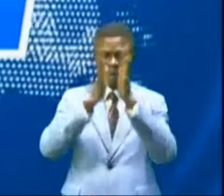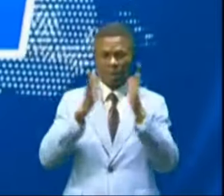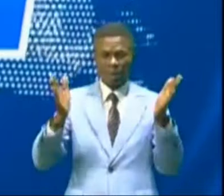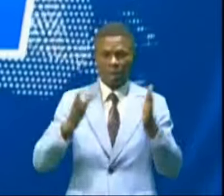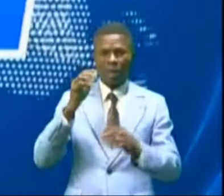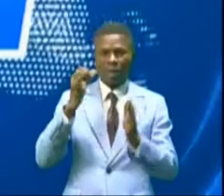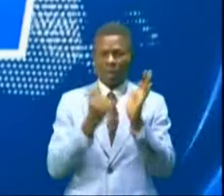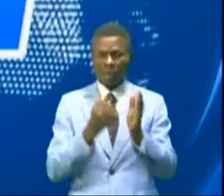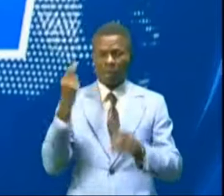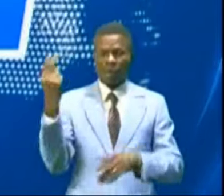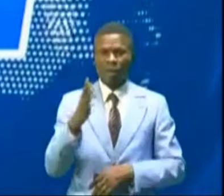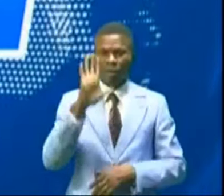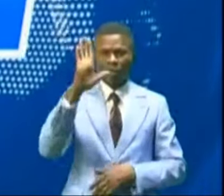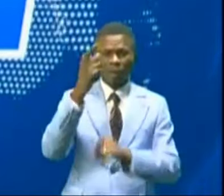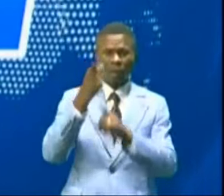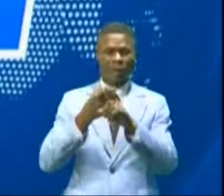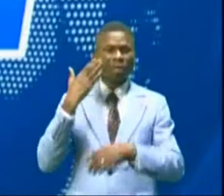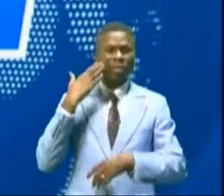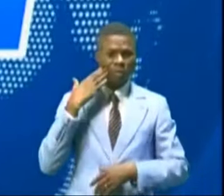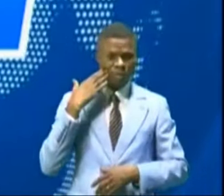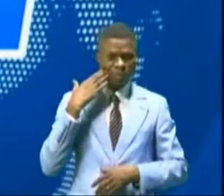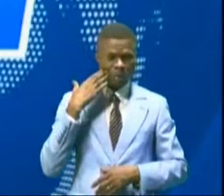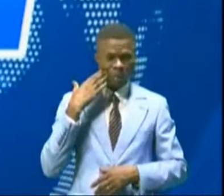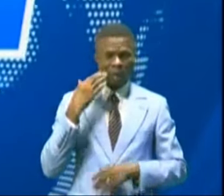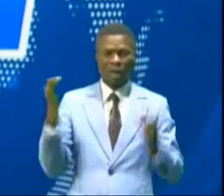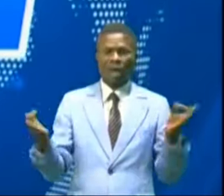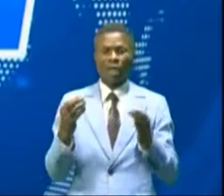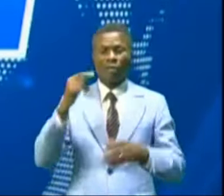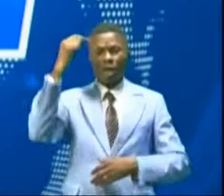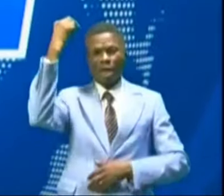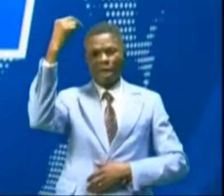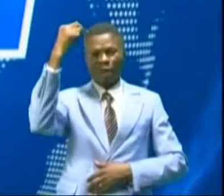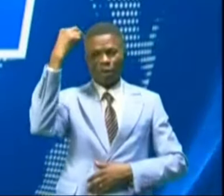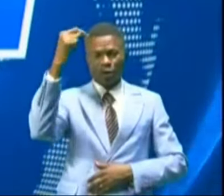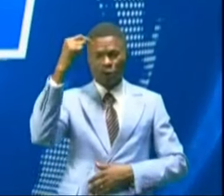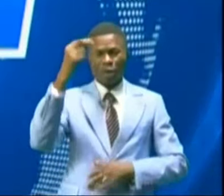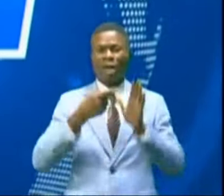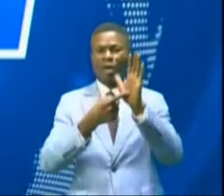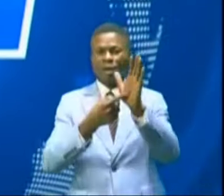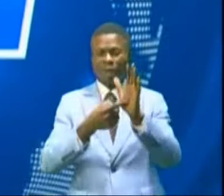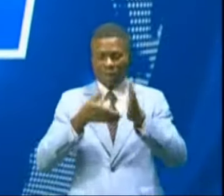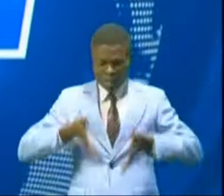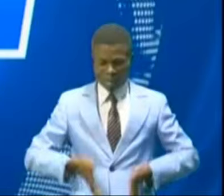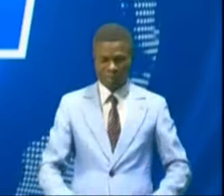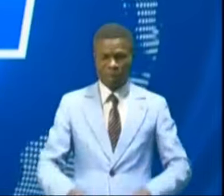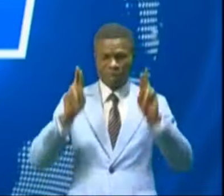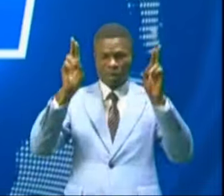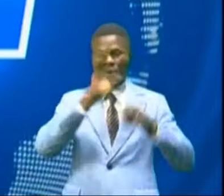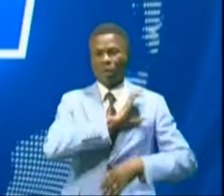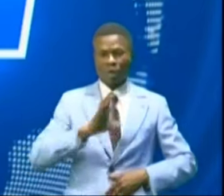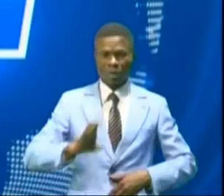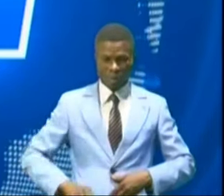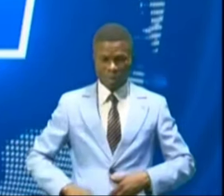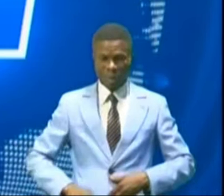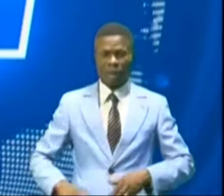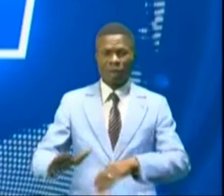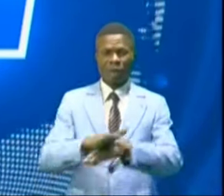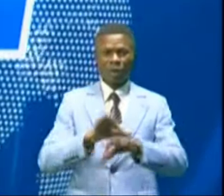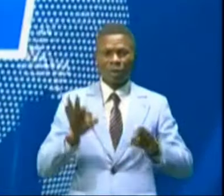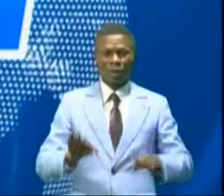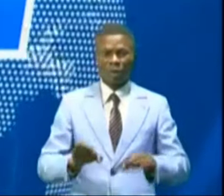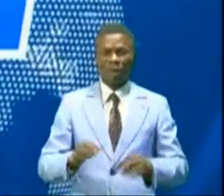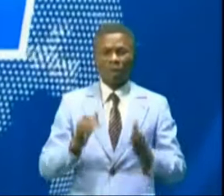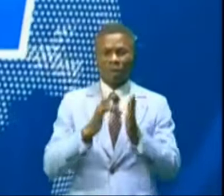samedi 25 mai 2024 la fête de Noël qui symbolise la naissance de Jésus-Christ sur terre.